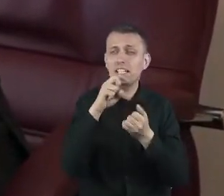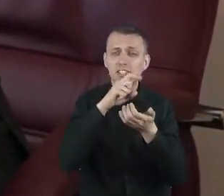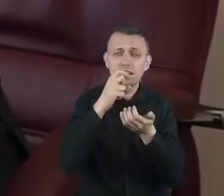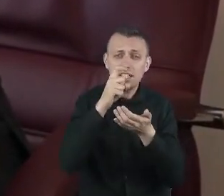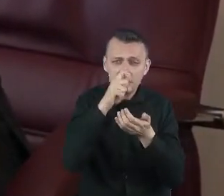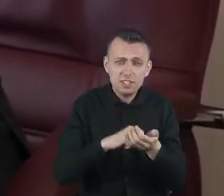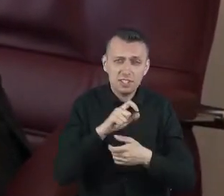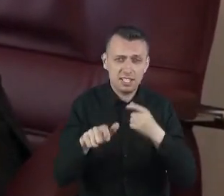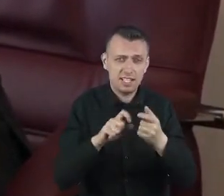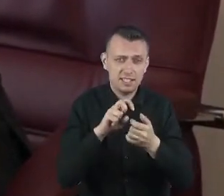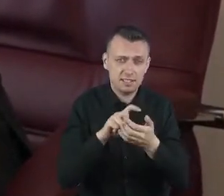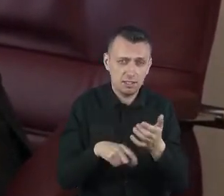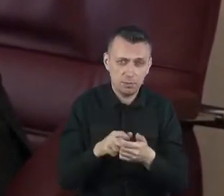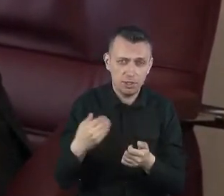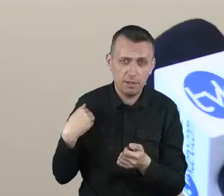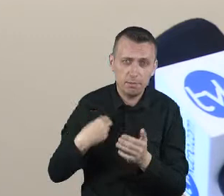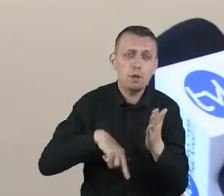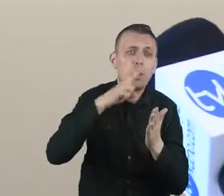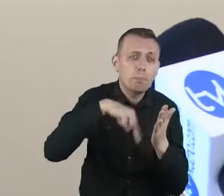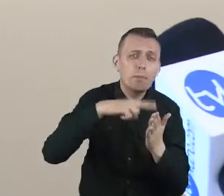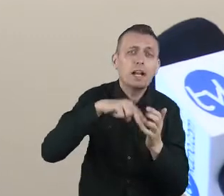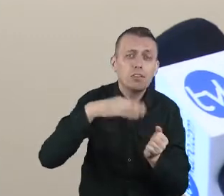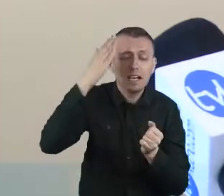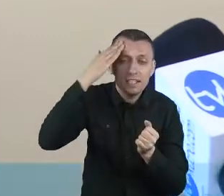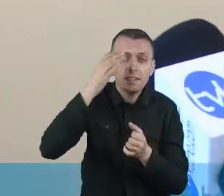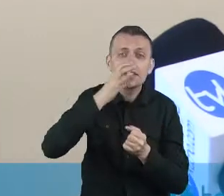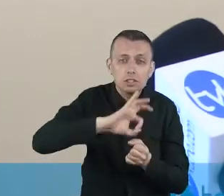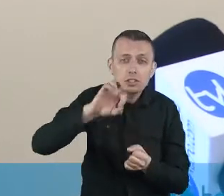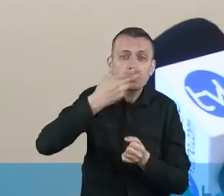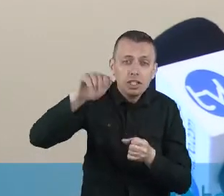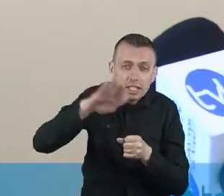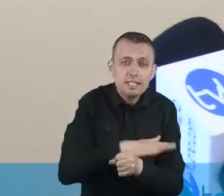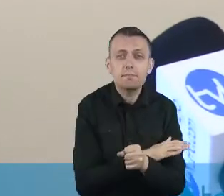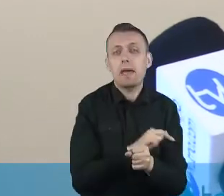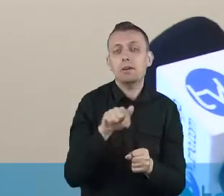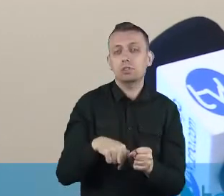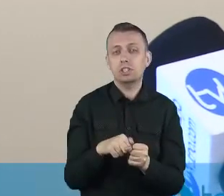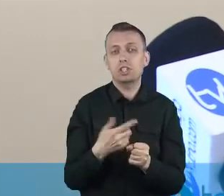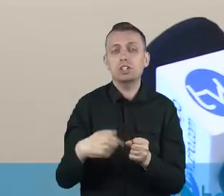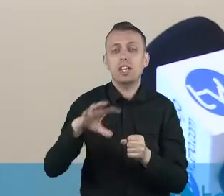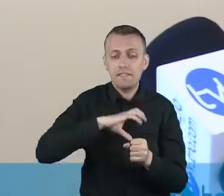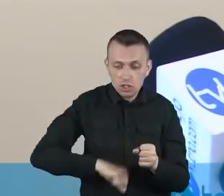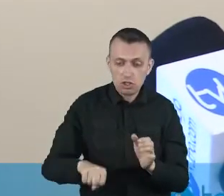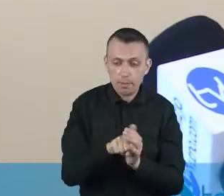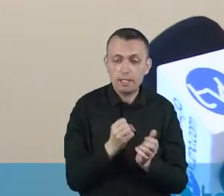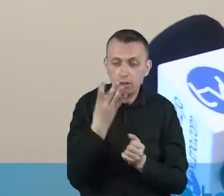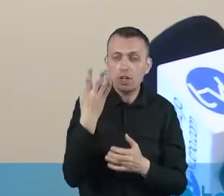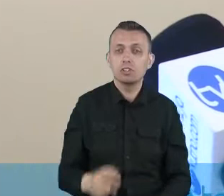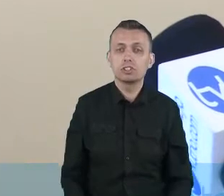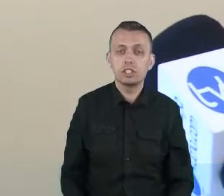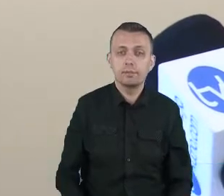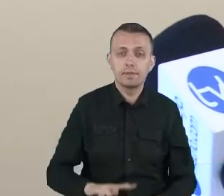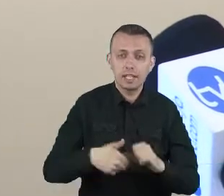zauważyli kutnowscy urzędnicy. Zostało to wymalowane, wiedząc doskonale, że nie spełni to absolutnie, nie wytrzyma to do